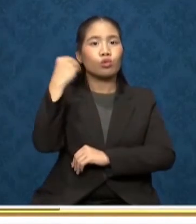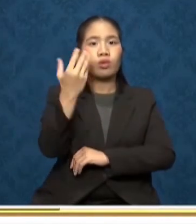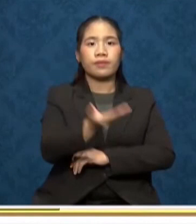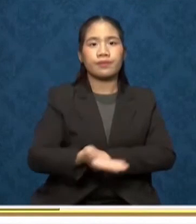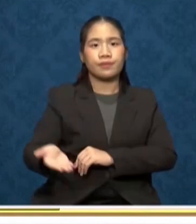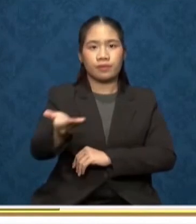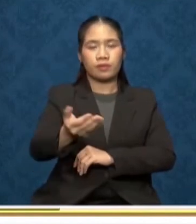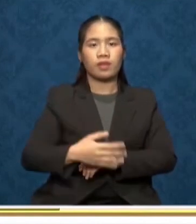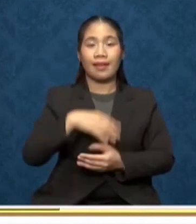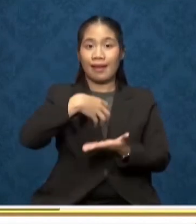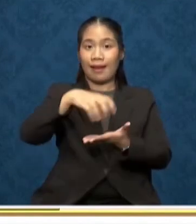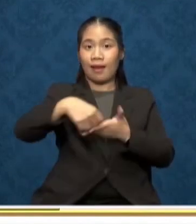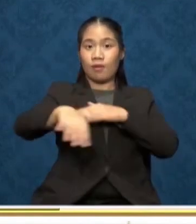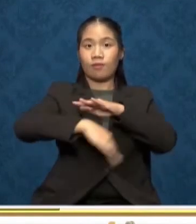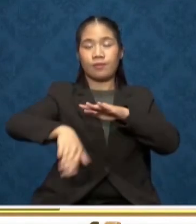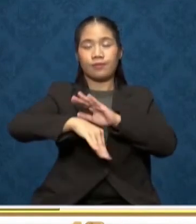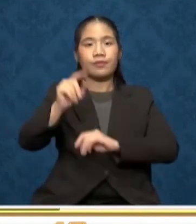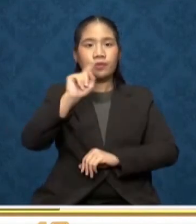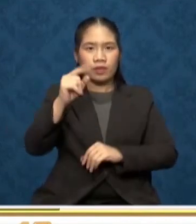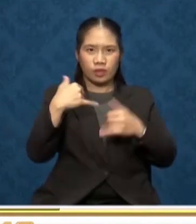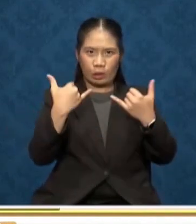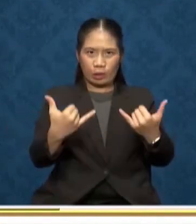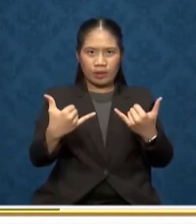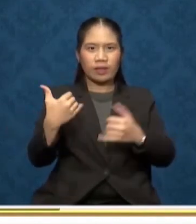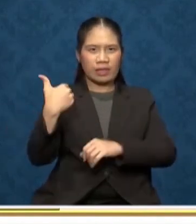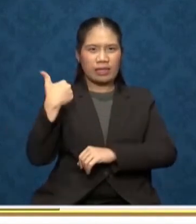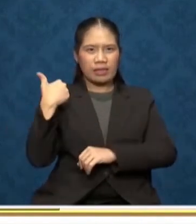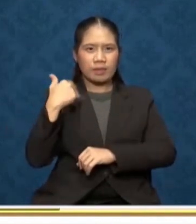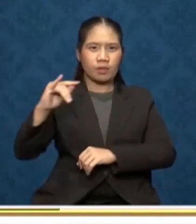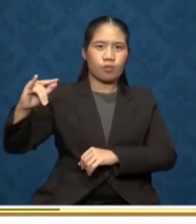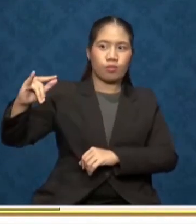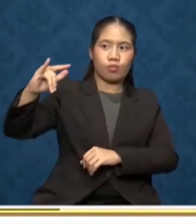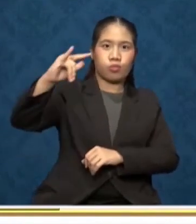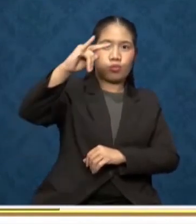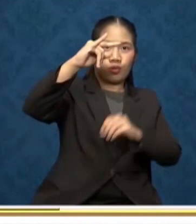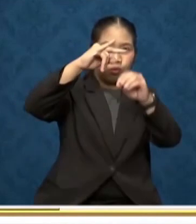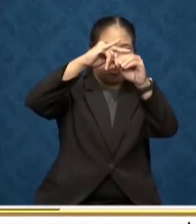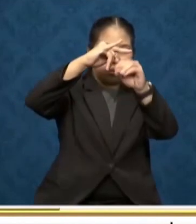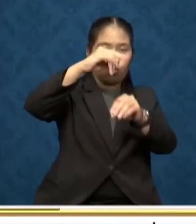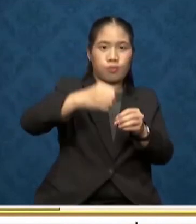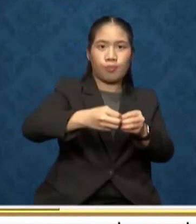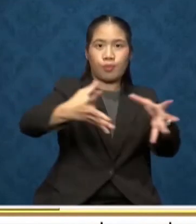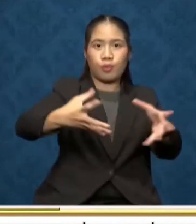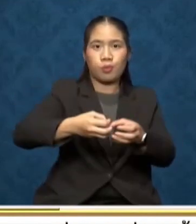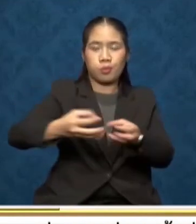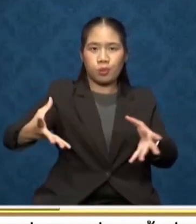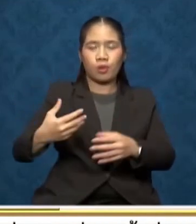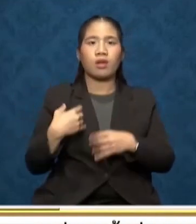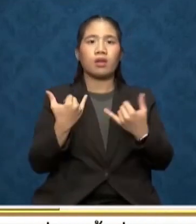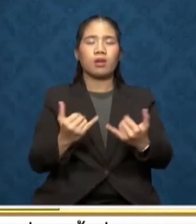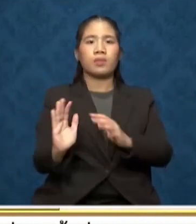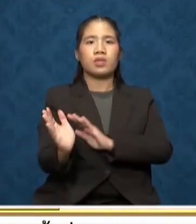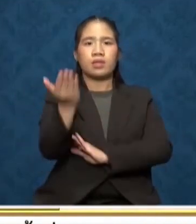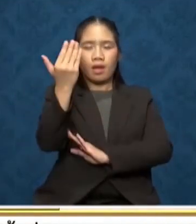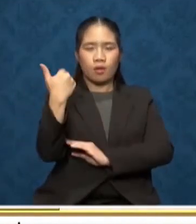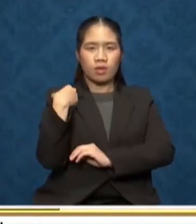ขอรงานสนการเบืต้นนะครับ วา ปจุบันการจมตทางอากาศของคุม Hamas ยงคดำเนินอยู่ลาสุดเมเช้าวัี้ยได้รรายงานอยู่